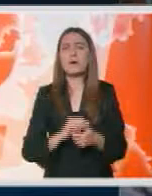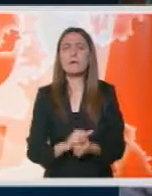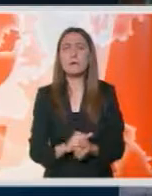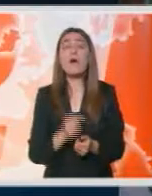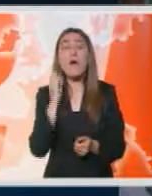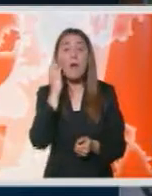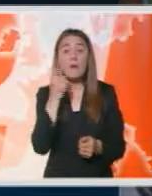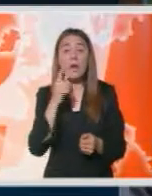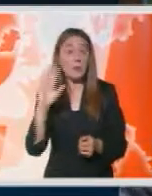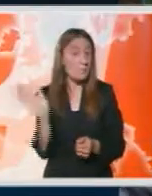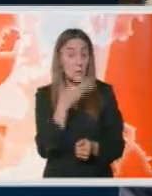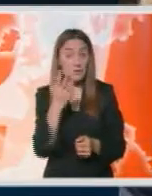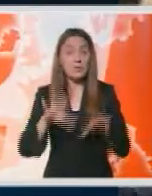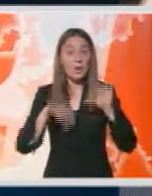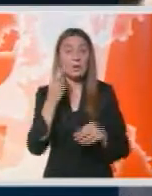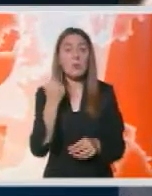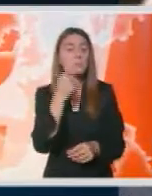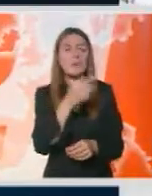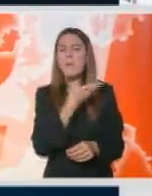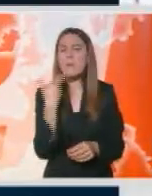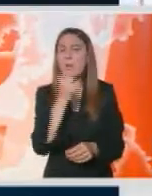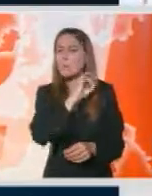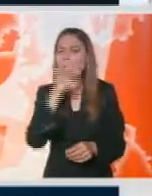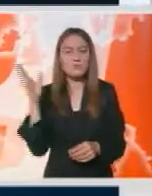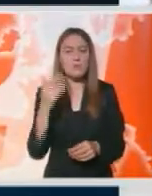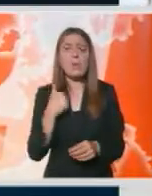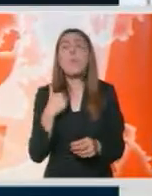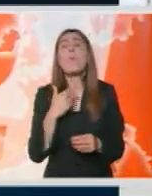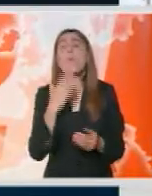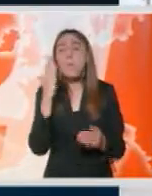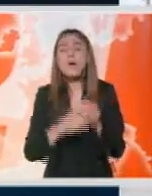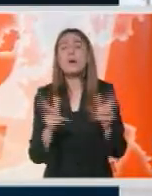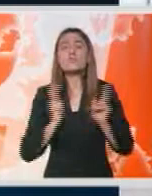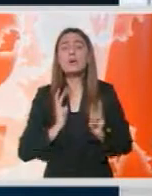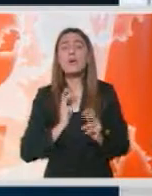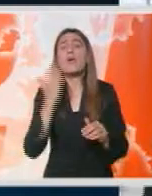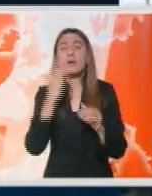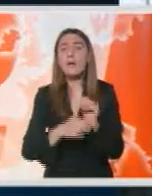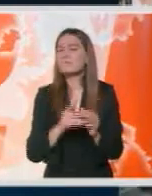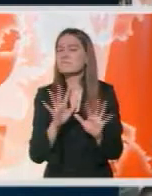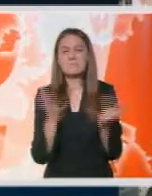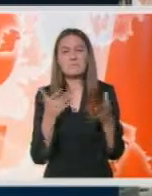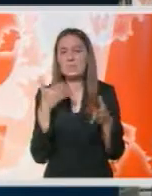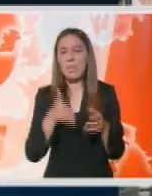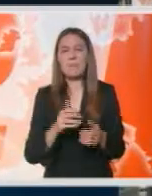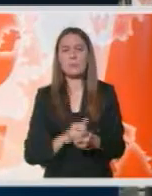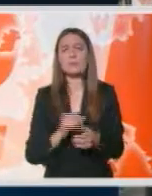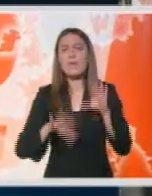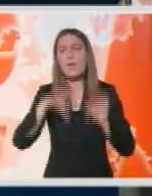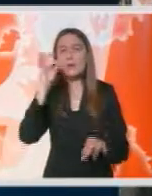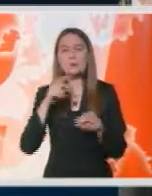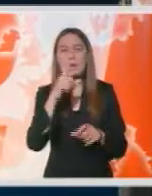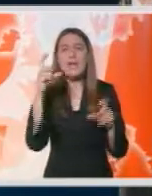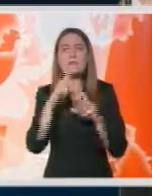sve obećavaju. Čim će da prođe glasanje, od toga nema ništa. Uvek očekuje malo na kraj, slabe vajde. Izbore u severnom